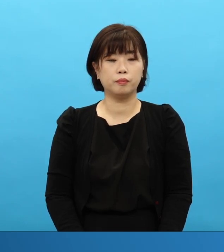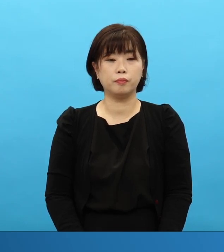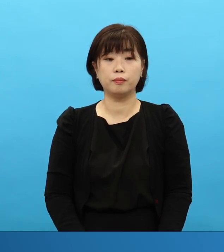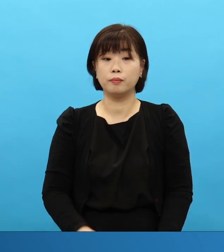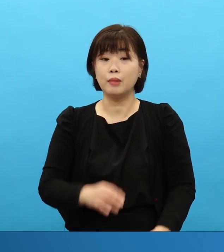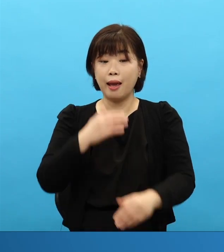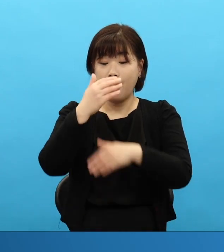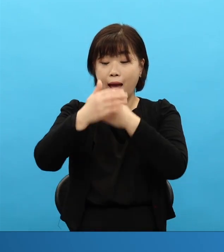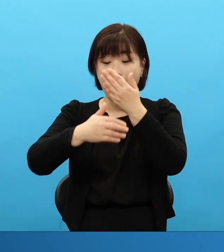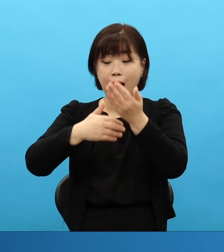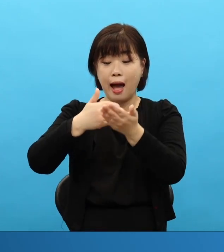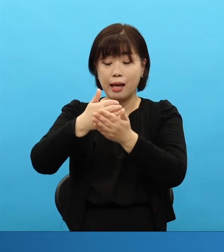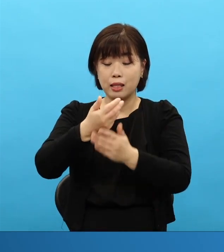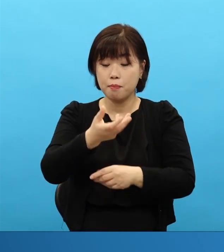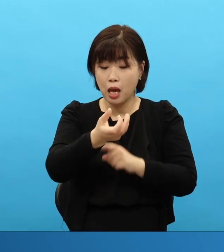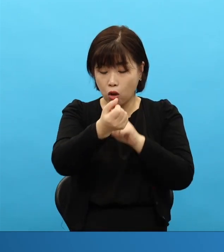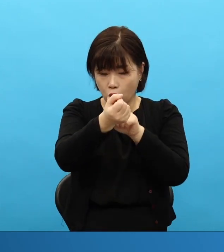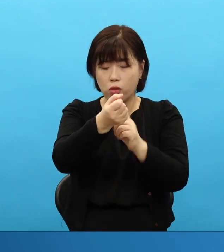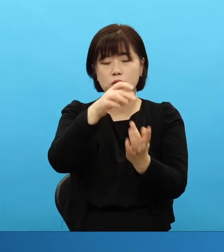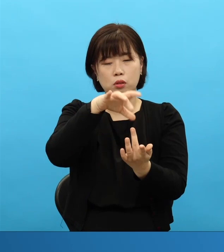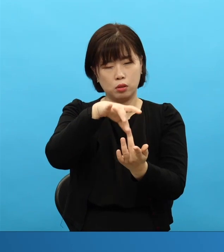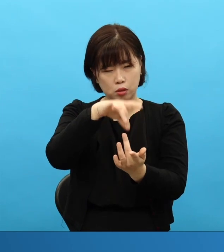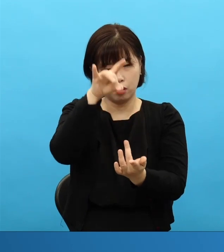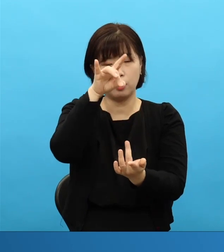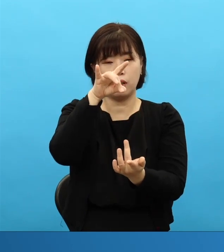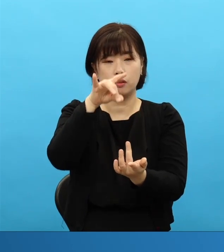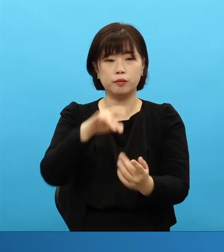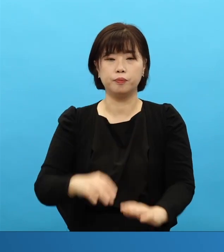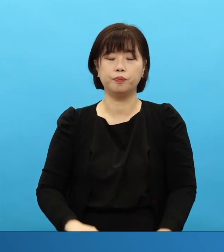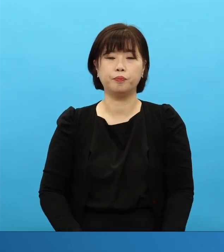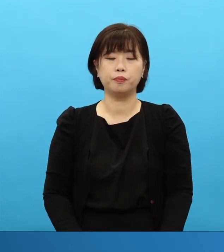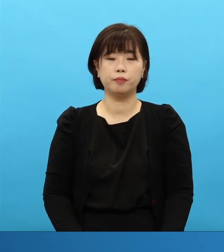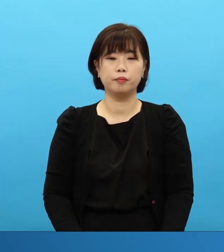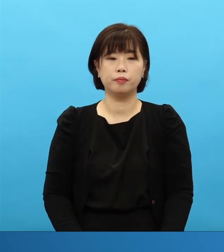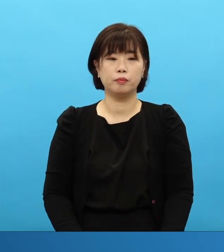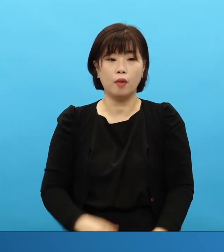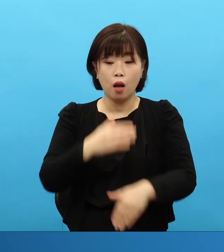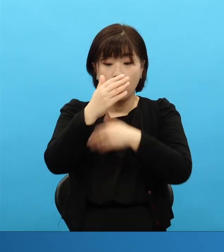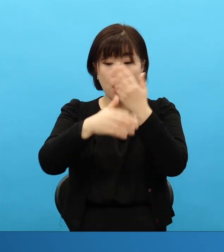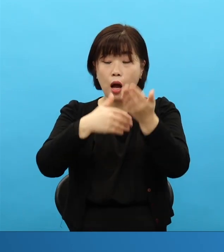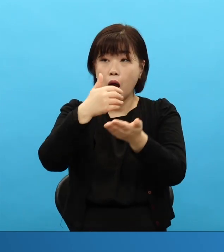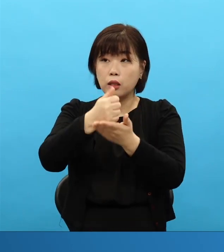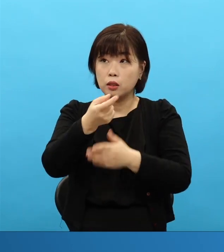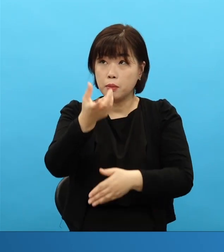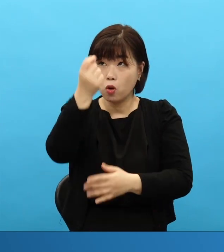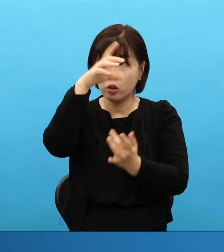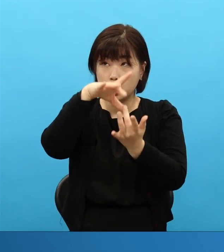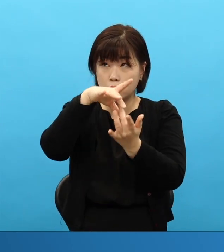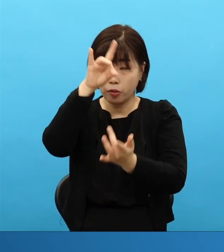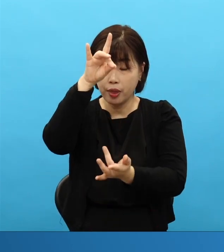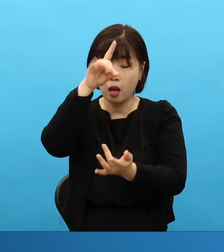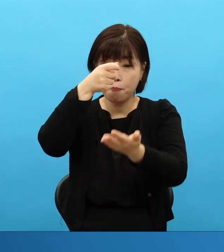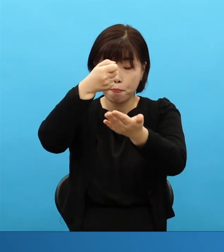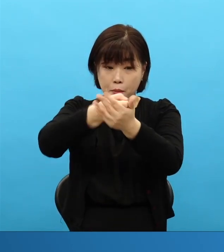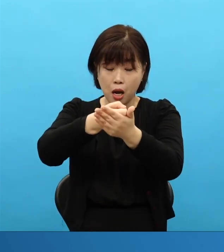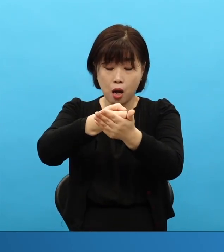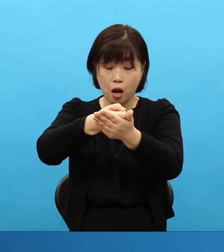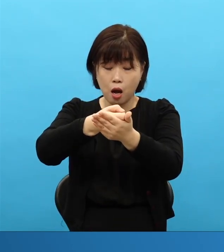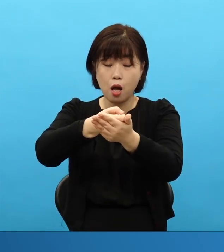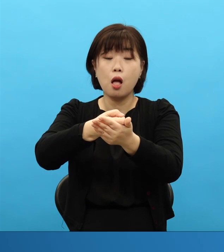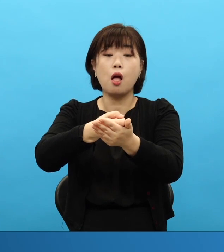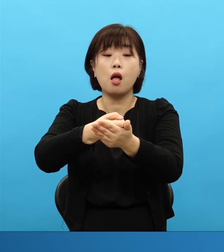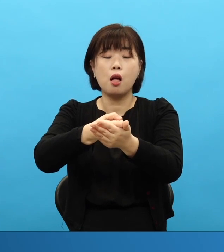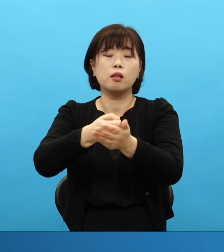선택하게 돼 있어요. And at that time, you'll choose the things of God. 그런데 계속 응답 오겠죠? The answers will continue. 하나님의 것을